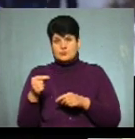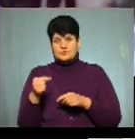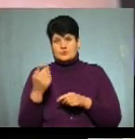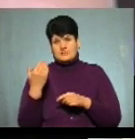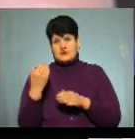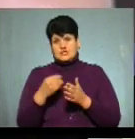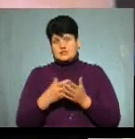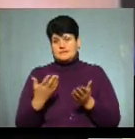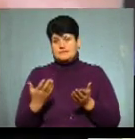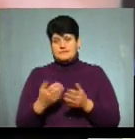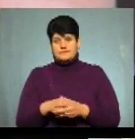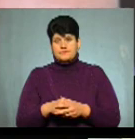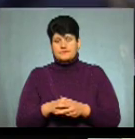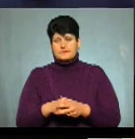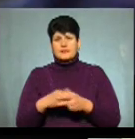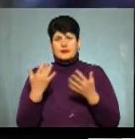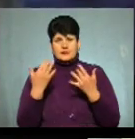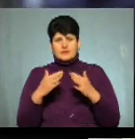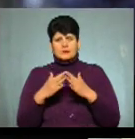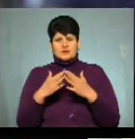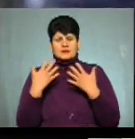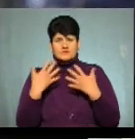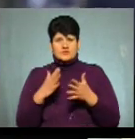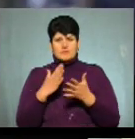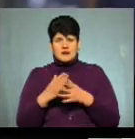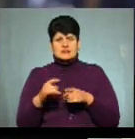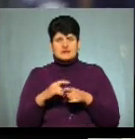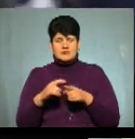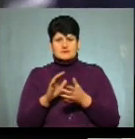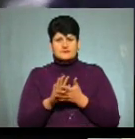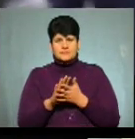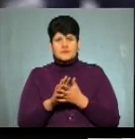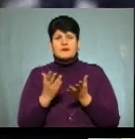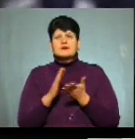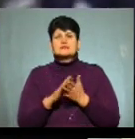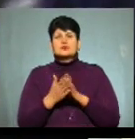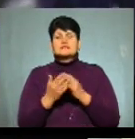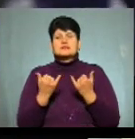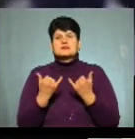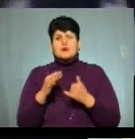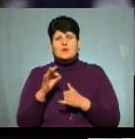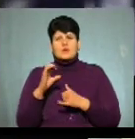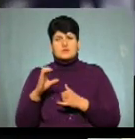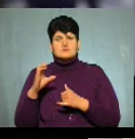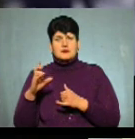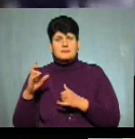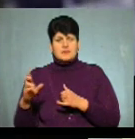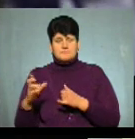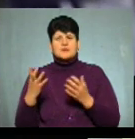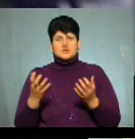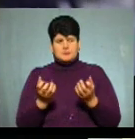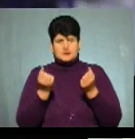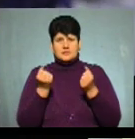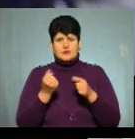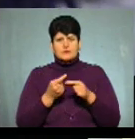тарифу. Декілька будинків вже мають заварені сміттєпроводи. Скажіть, будь ласка, яка ситуація зараз в ОСББ, чи